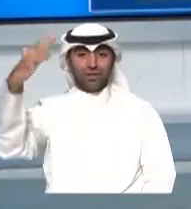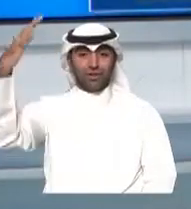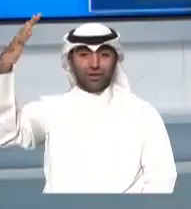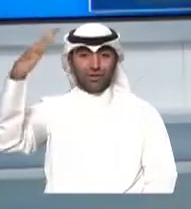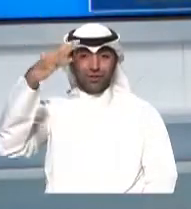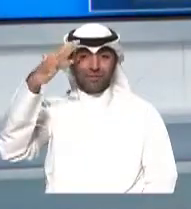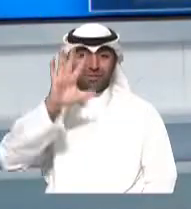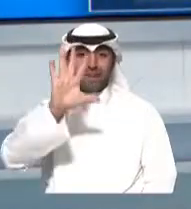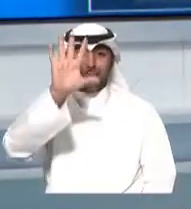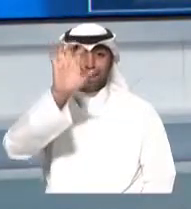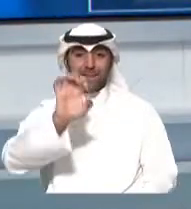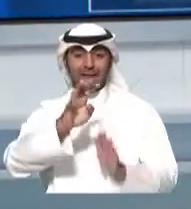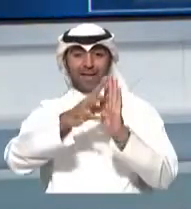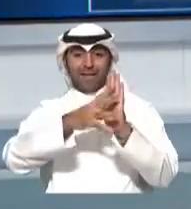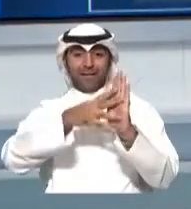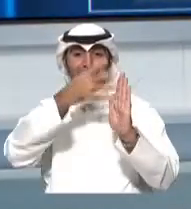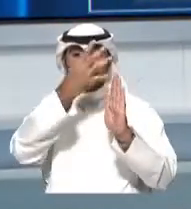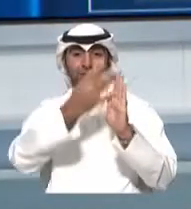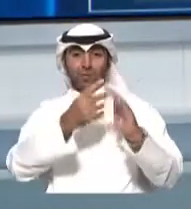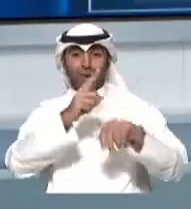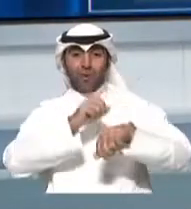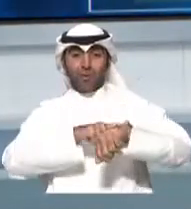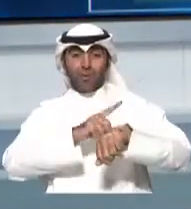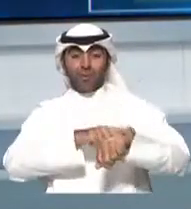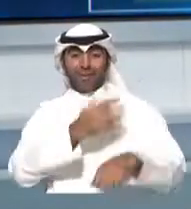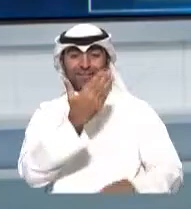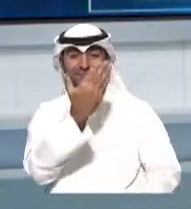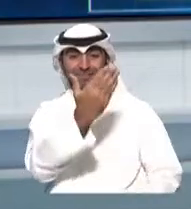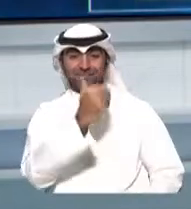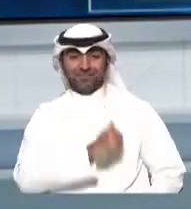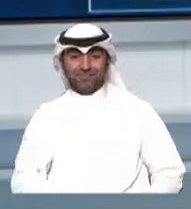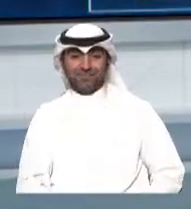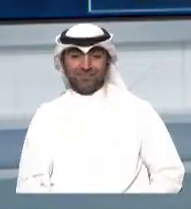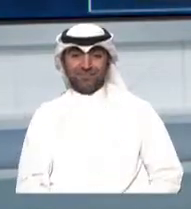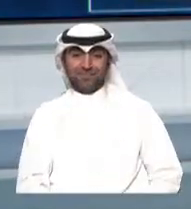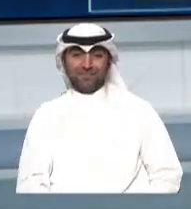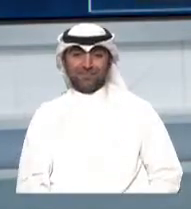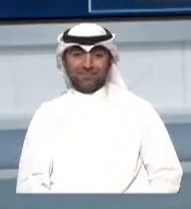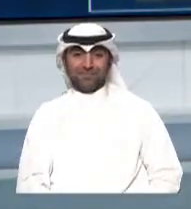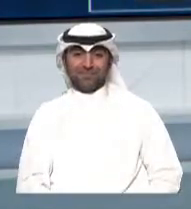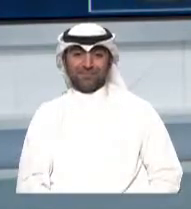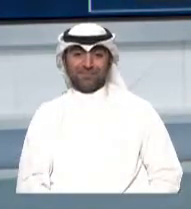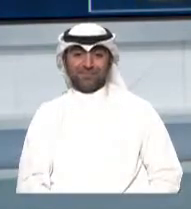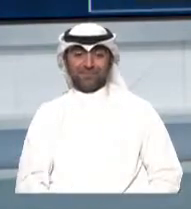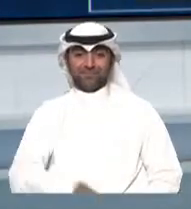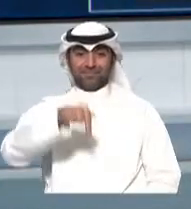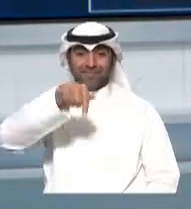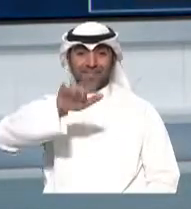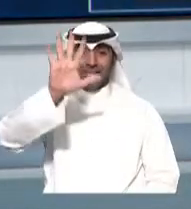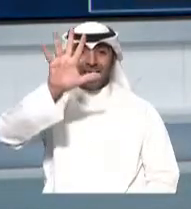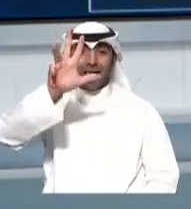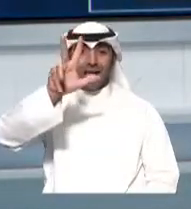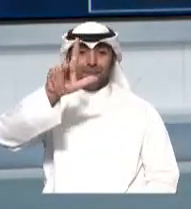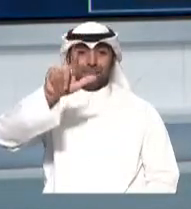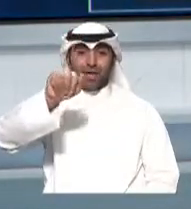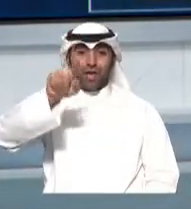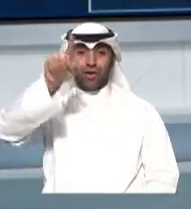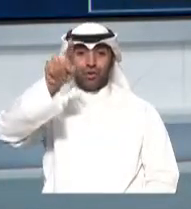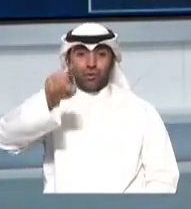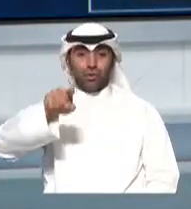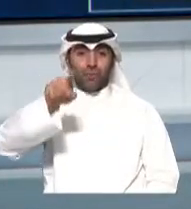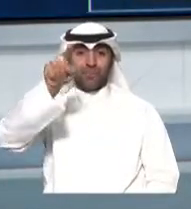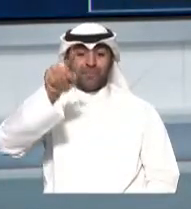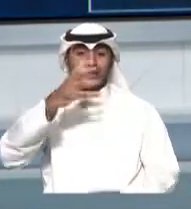الساعة 5:47، والمغرب الساعة 5:22 دقيقة. أما الطقس المتوقع خلال الأيام الخمسة